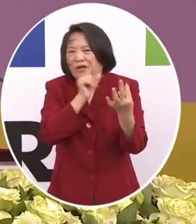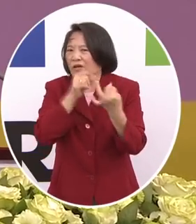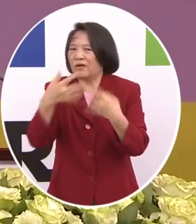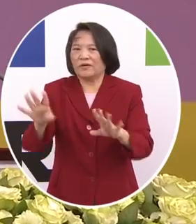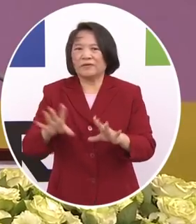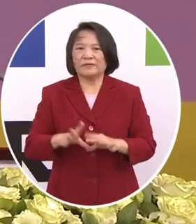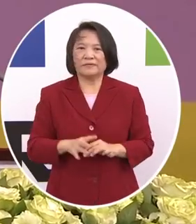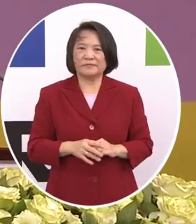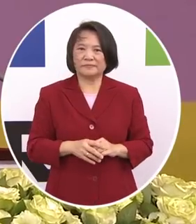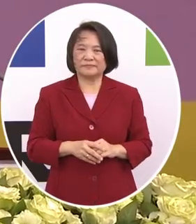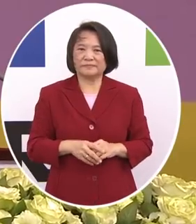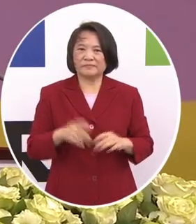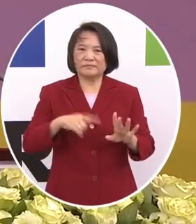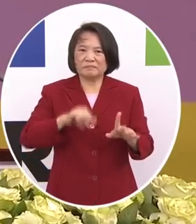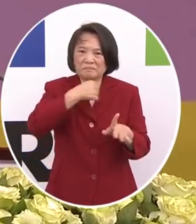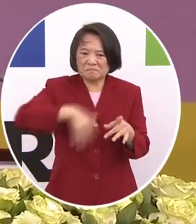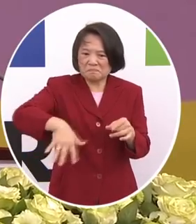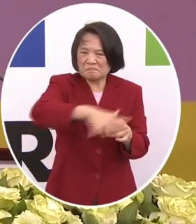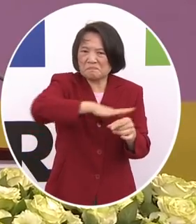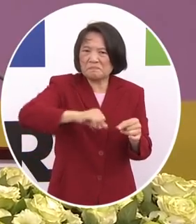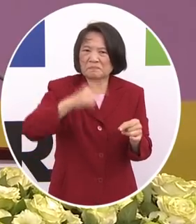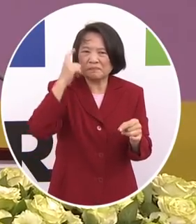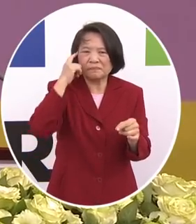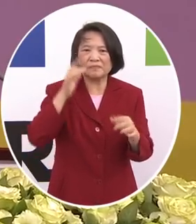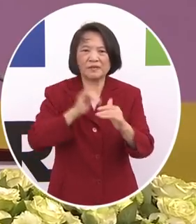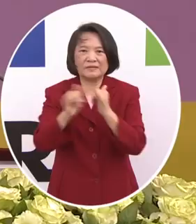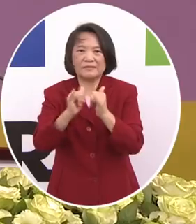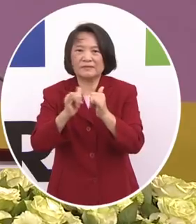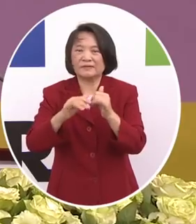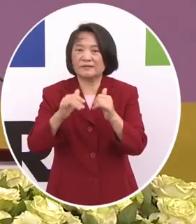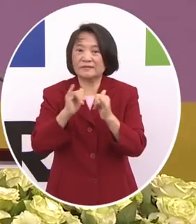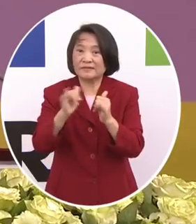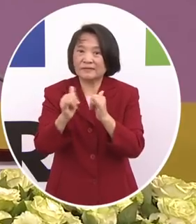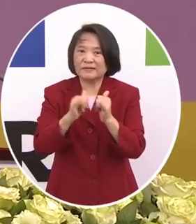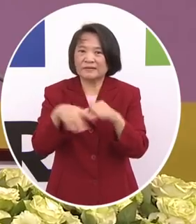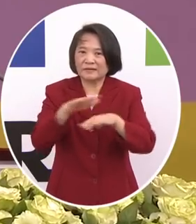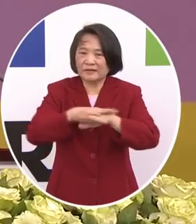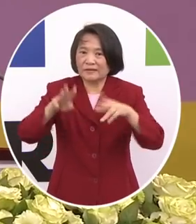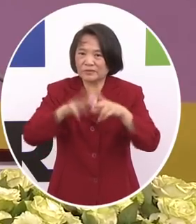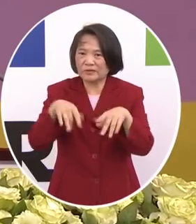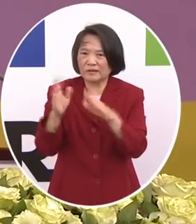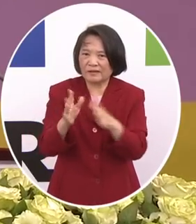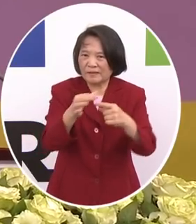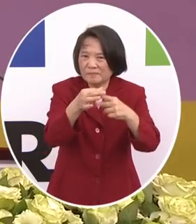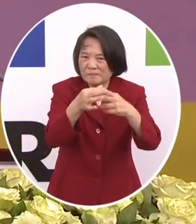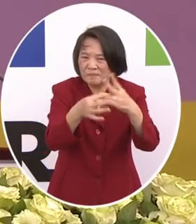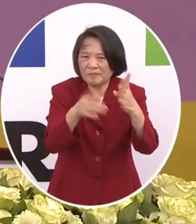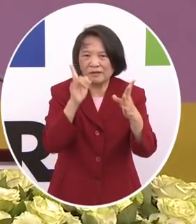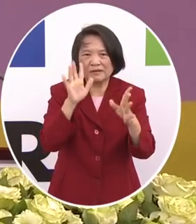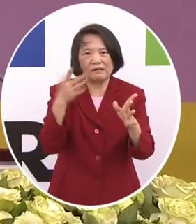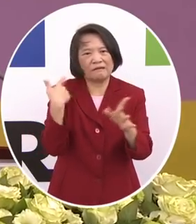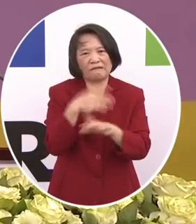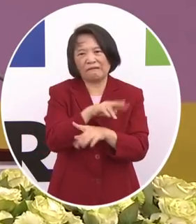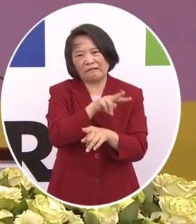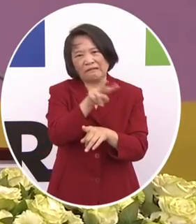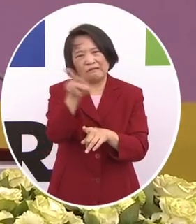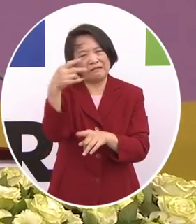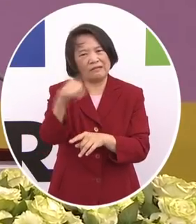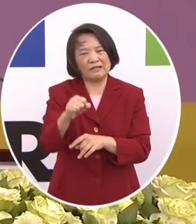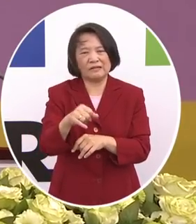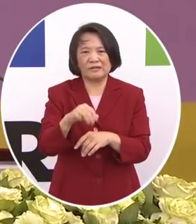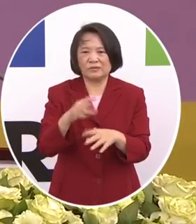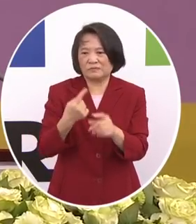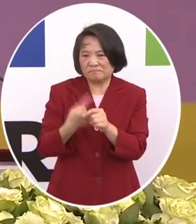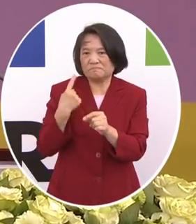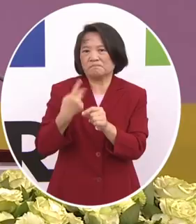题，整个国家的社会安全体系可以说是百废待举。因此这两年来，我们几